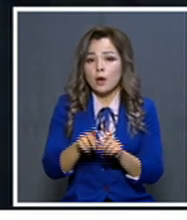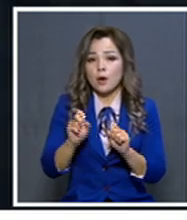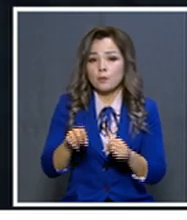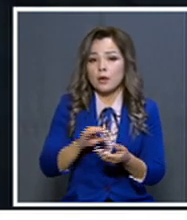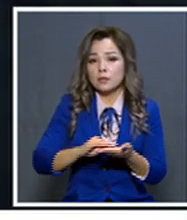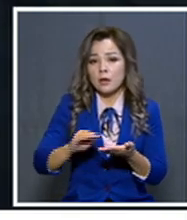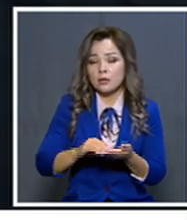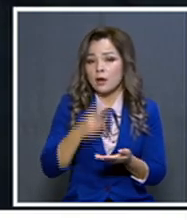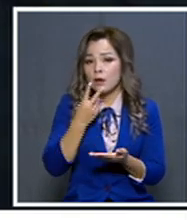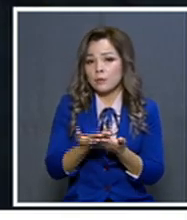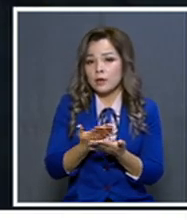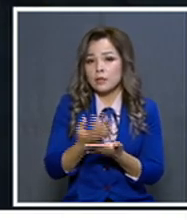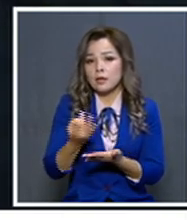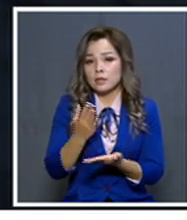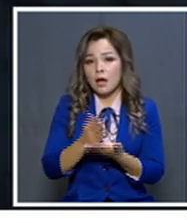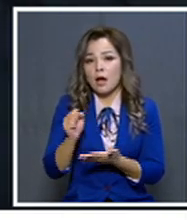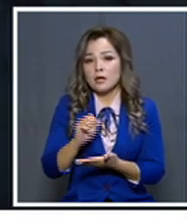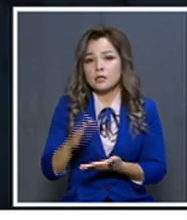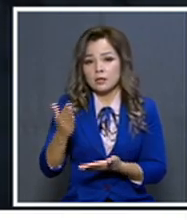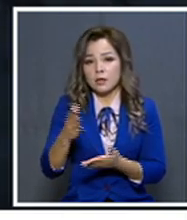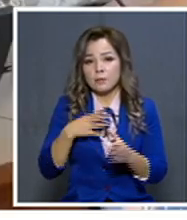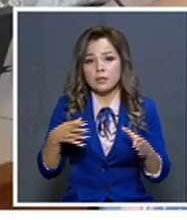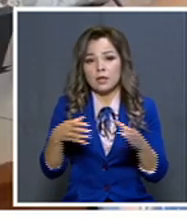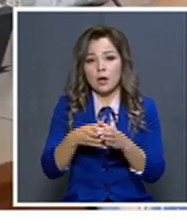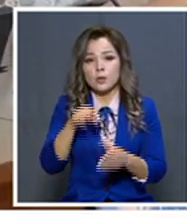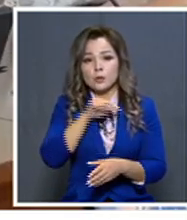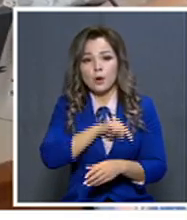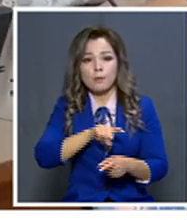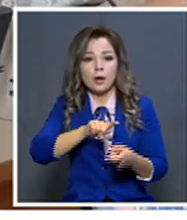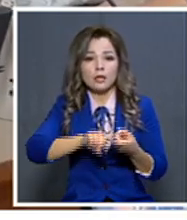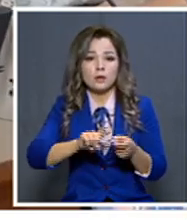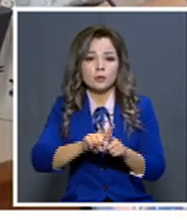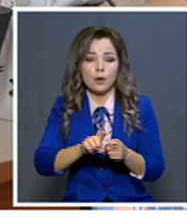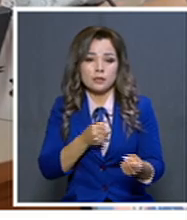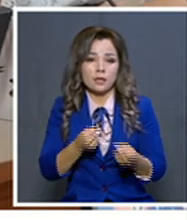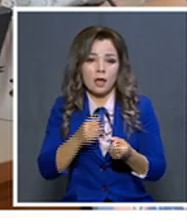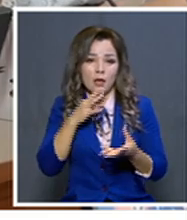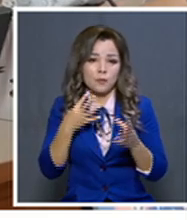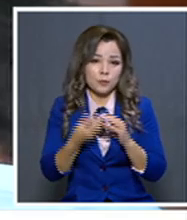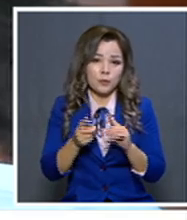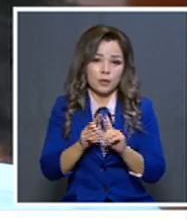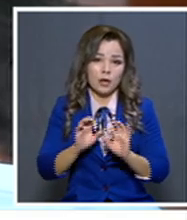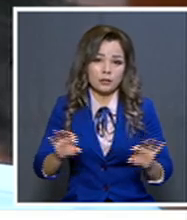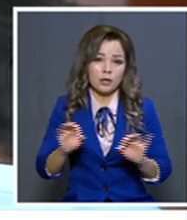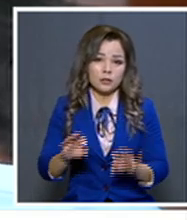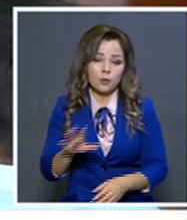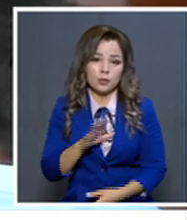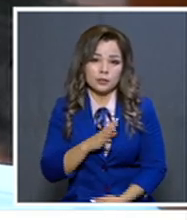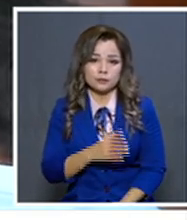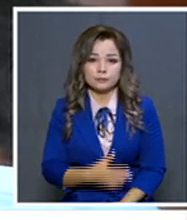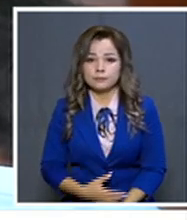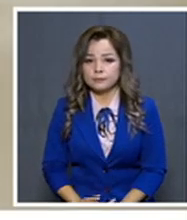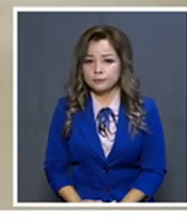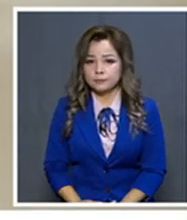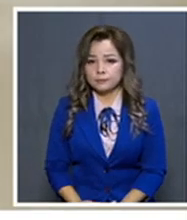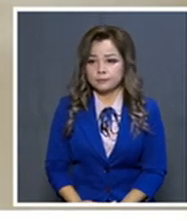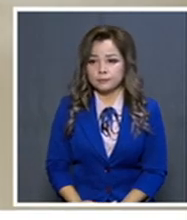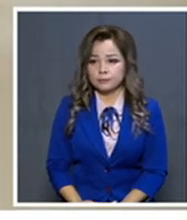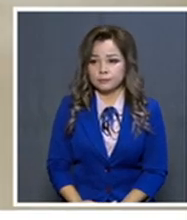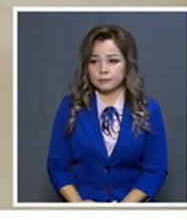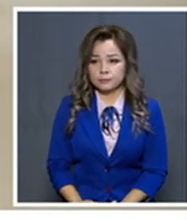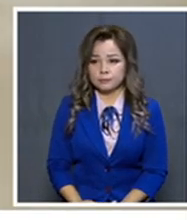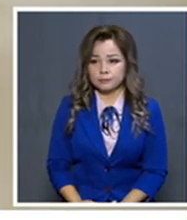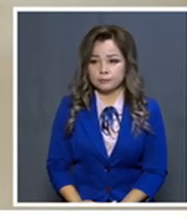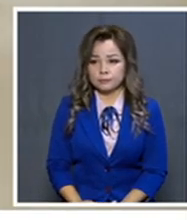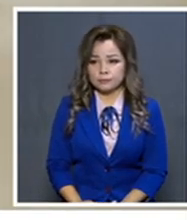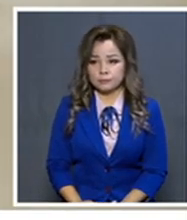алды. Ал шетелдік қаламгерлер Азия елдер арасындағы рухани байланыстың нығайып келе жатқанын атап өтті. Біздің